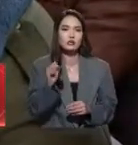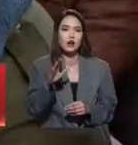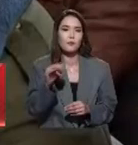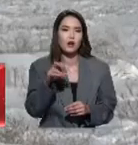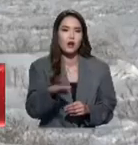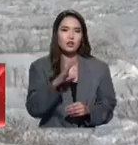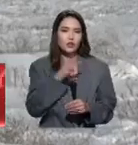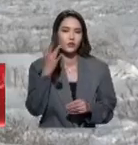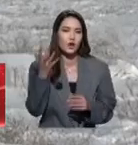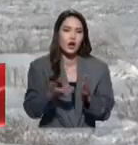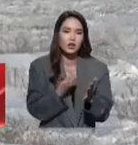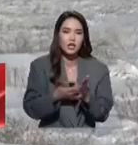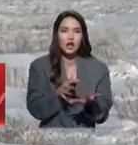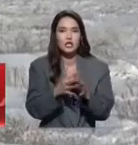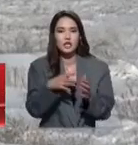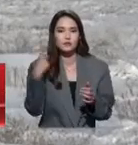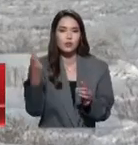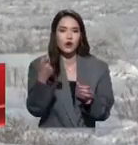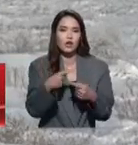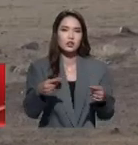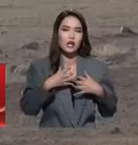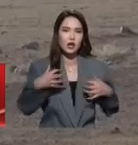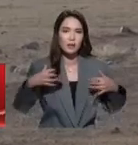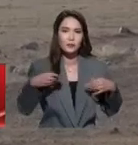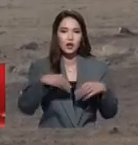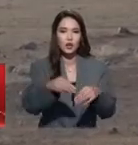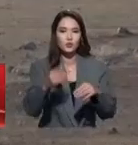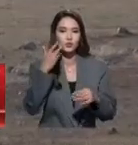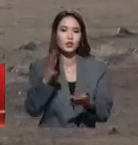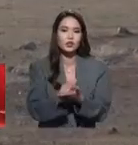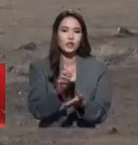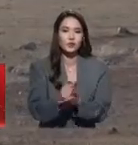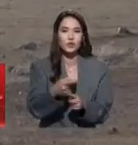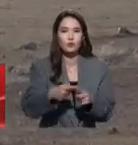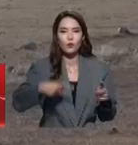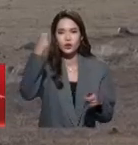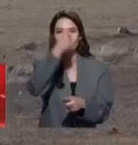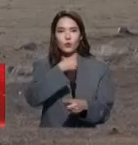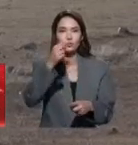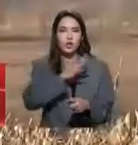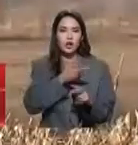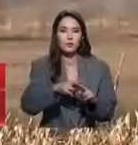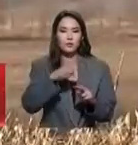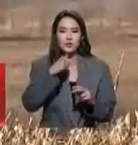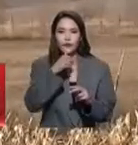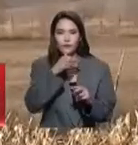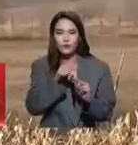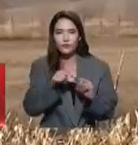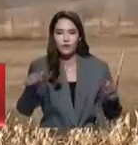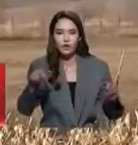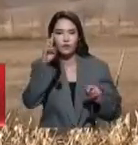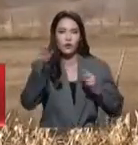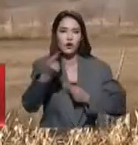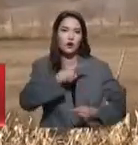Вопросом нехватки сельскохозяйственных и пастбищных земель партийцы занимаются уже полтора года. За это время в госсобственность возвращено